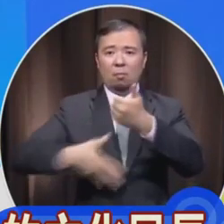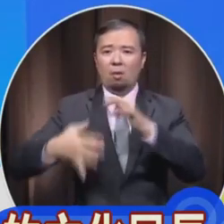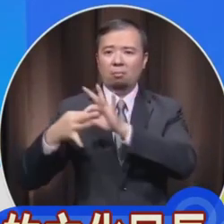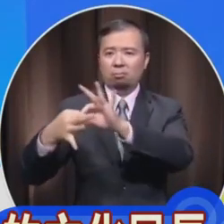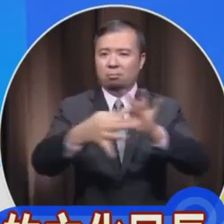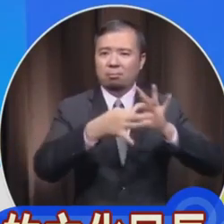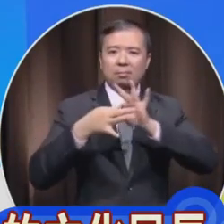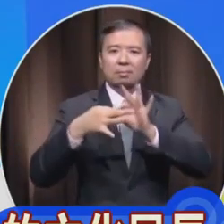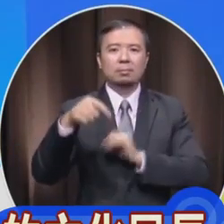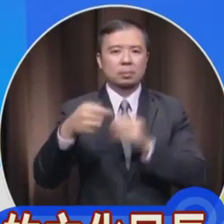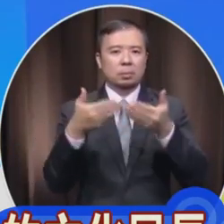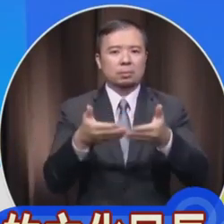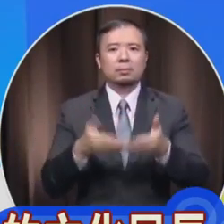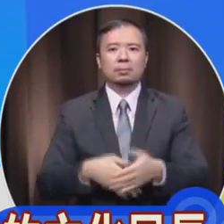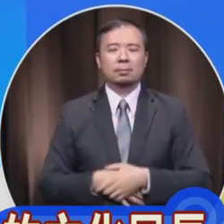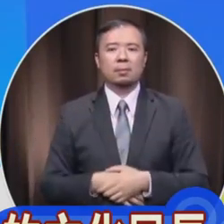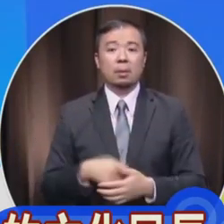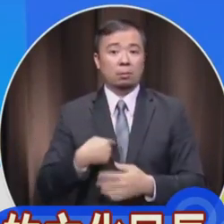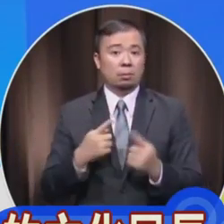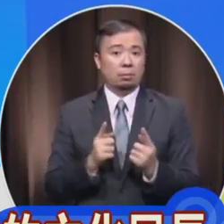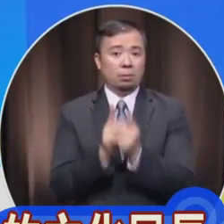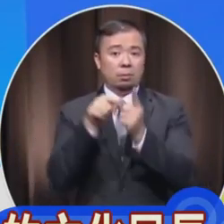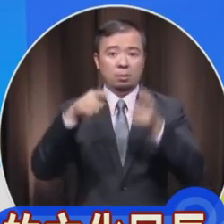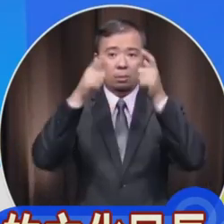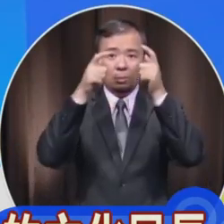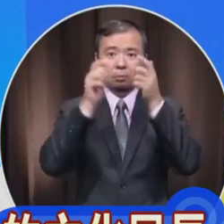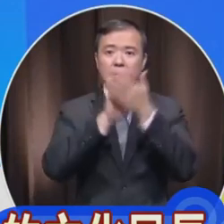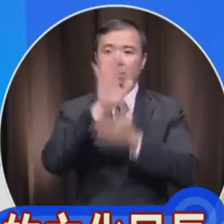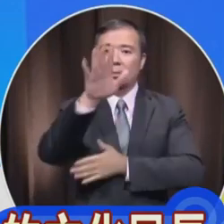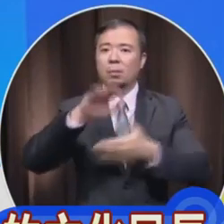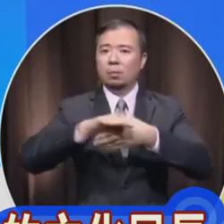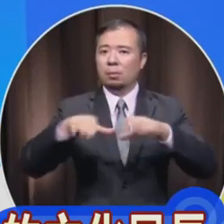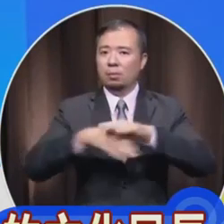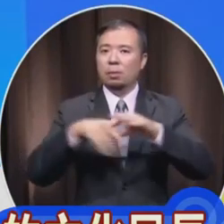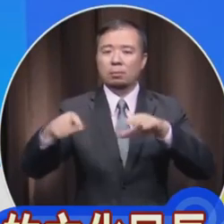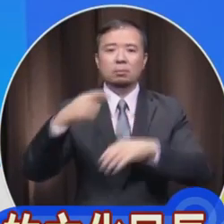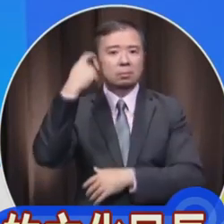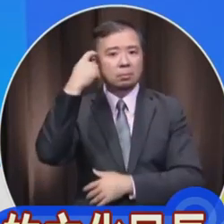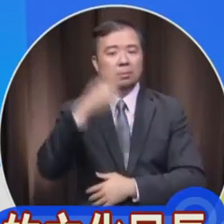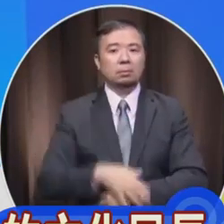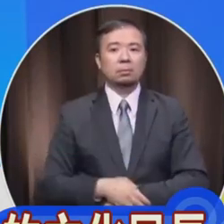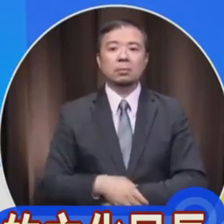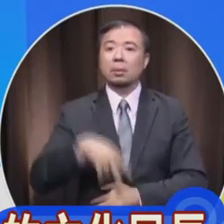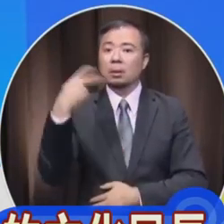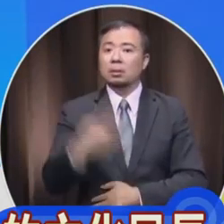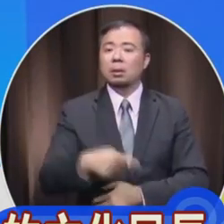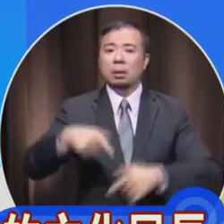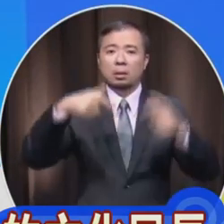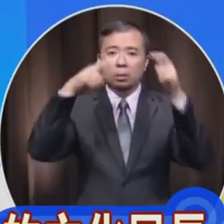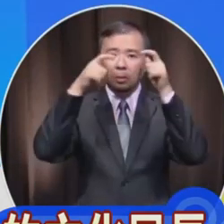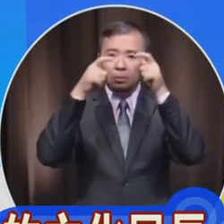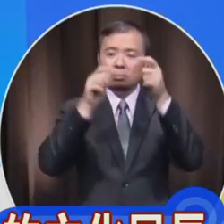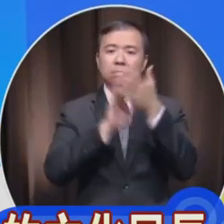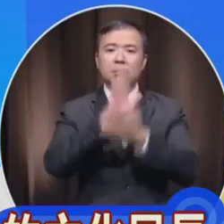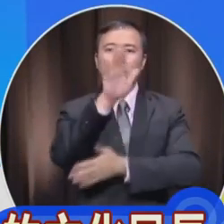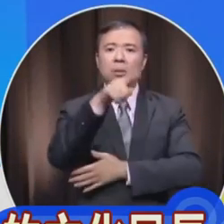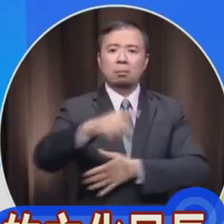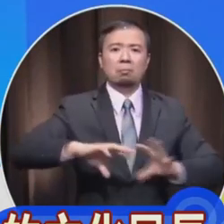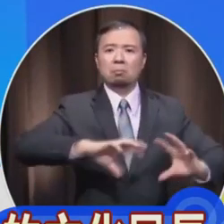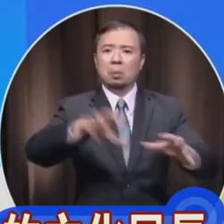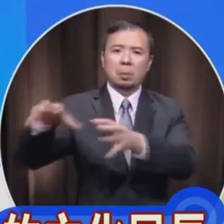那这是我对高雄市未来文化的看法。另外，高雄未来一定要走向国际，走向海